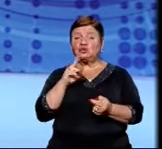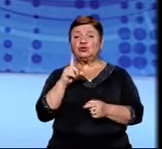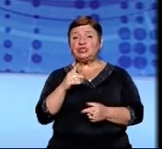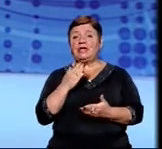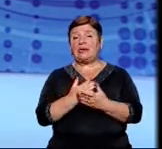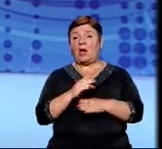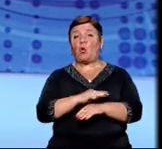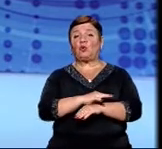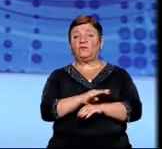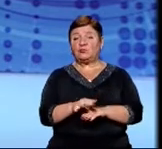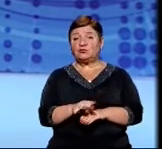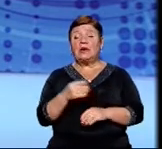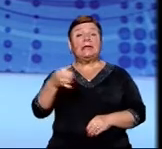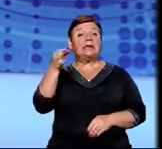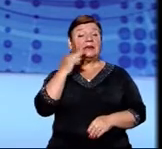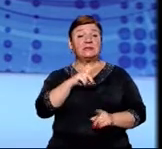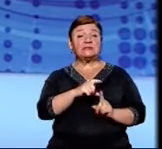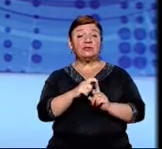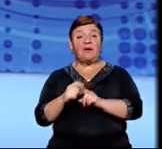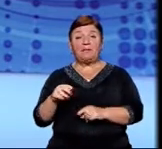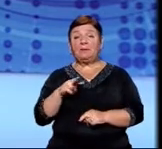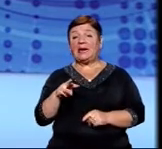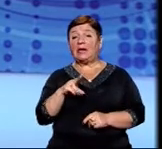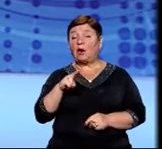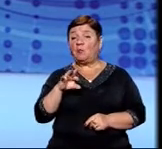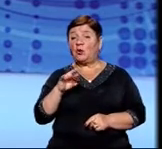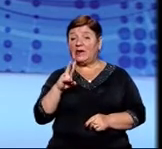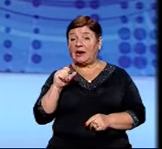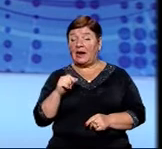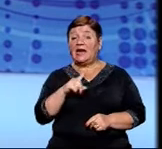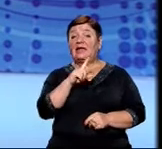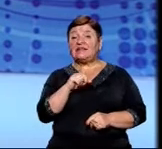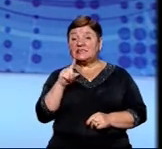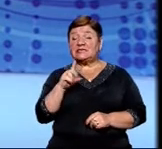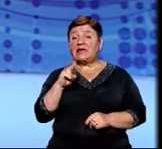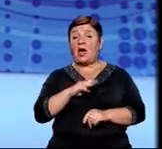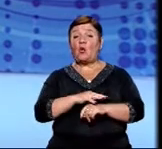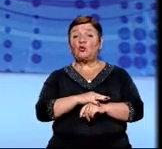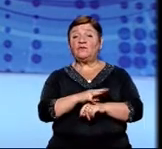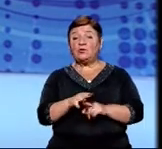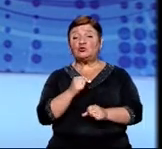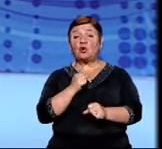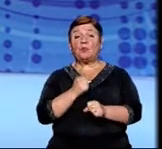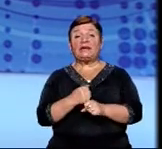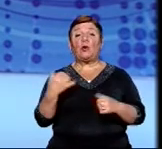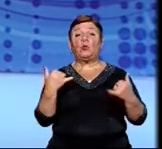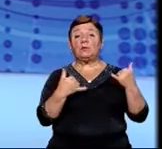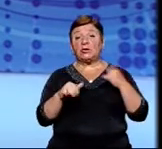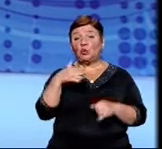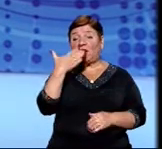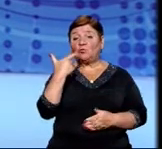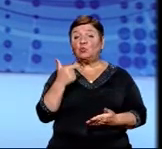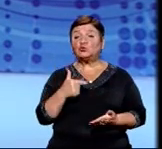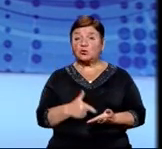нього коронавірусу. Нагадаю, за словами Михайла Поляка, відсьогодні ПЛР-тести на коронавірус робитимуть у лабораторії в